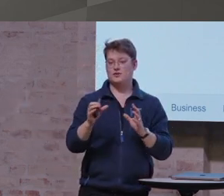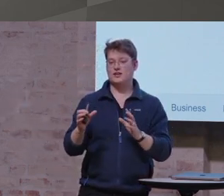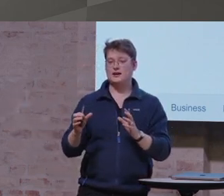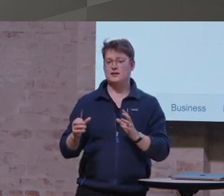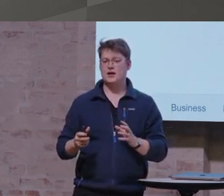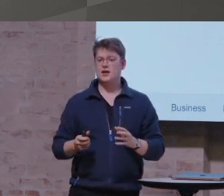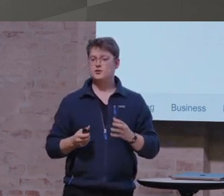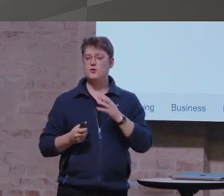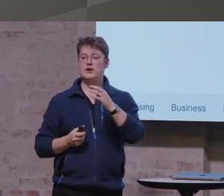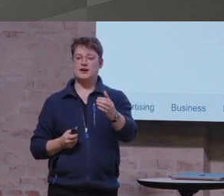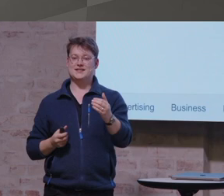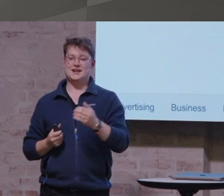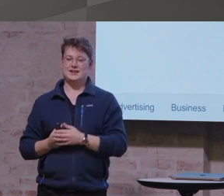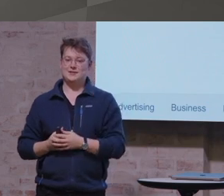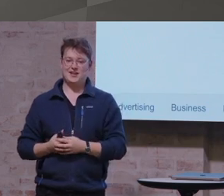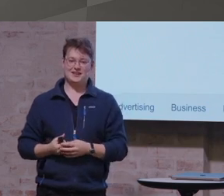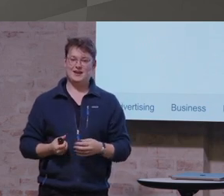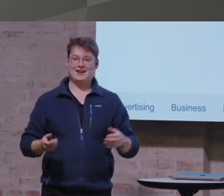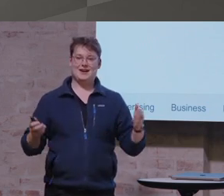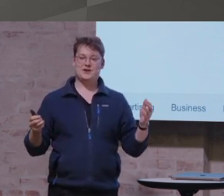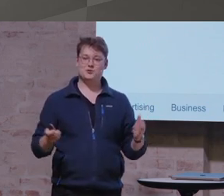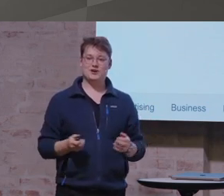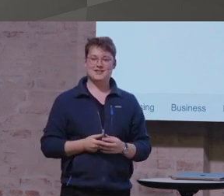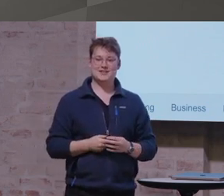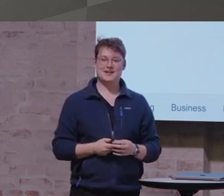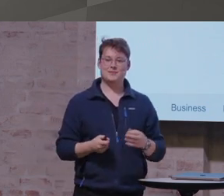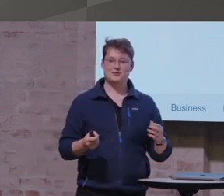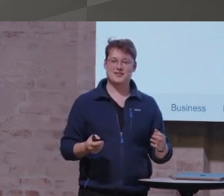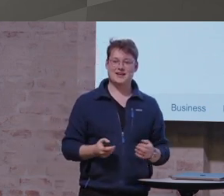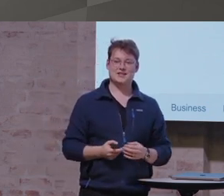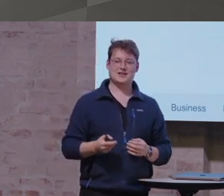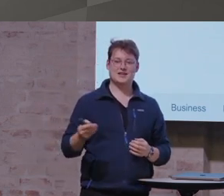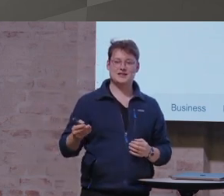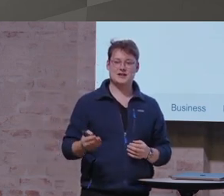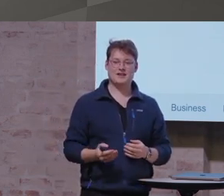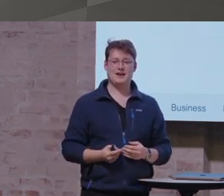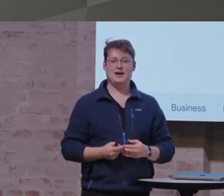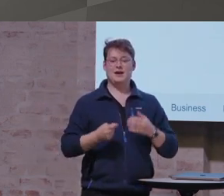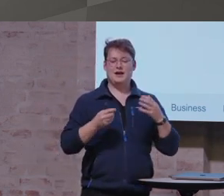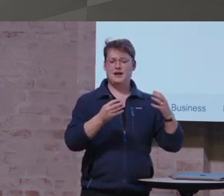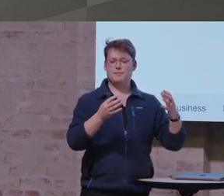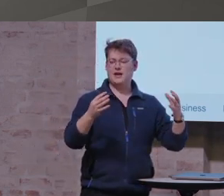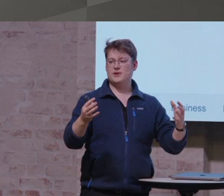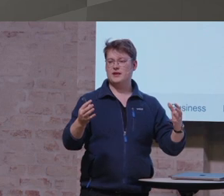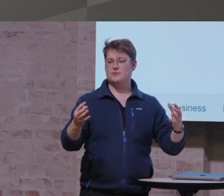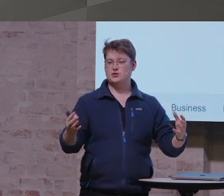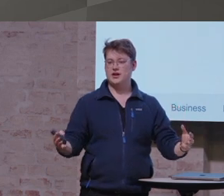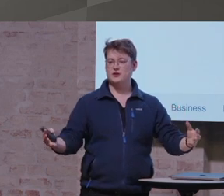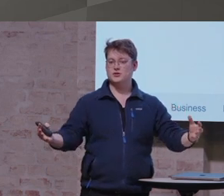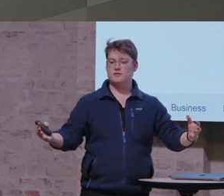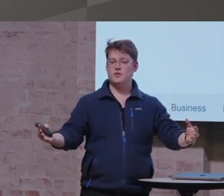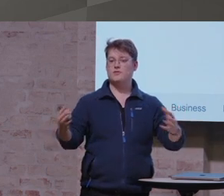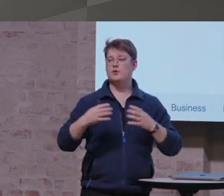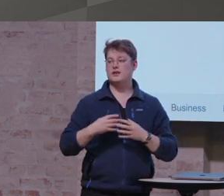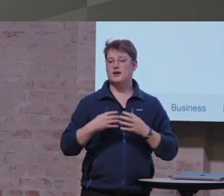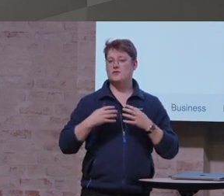har valgt å formatere den, så går jeg da i stedet til min personlige assistent, min concierge ChatGPT, ber om den informasjonen jeg